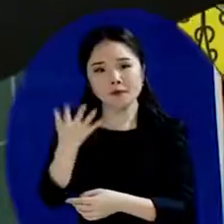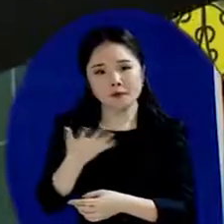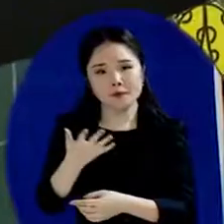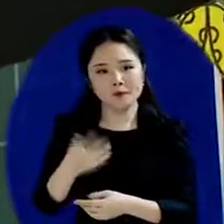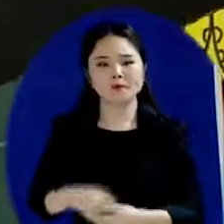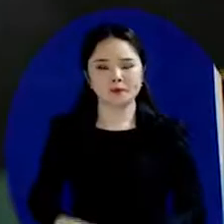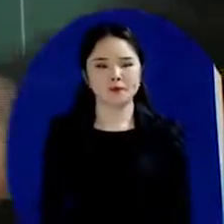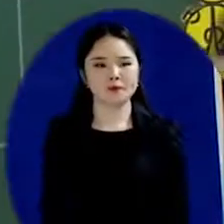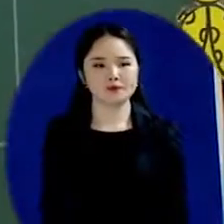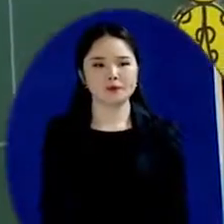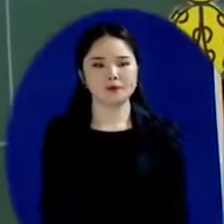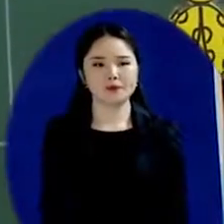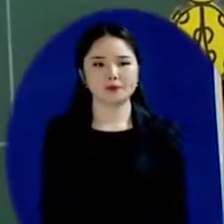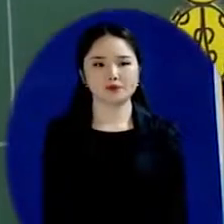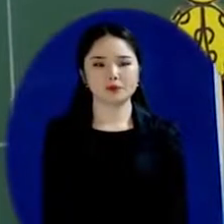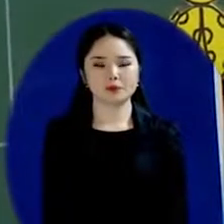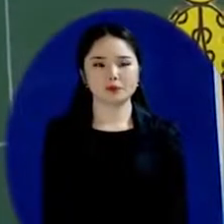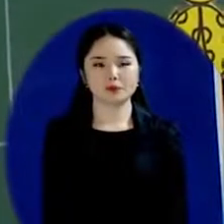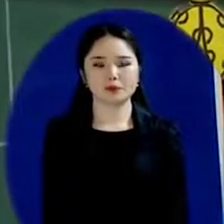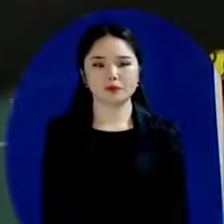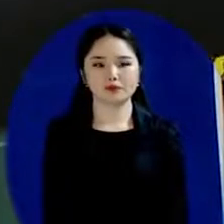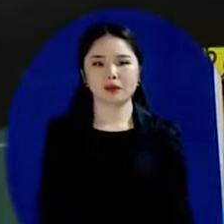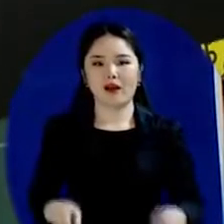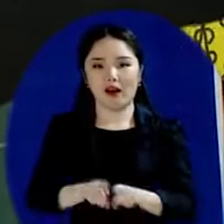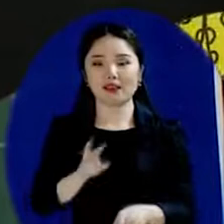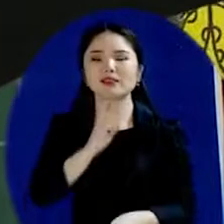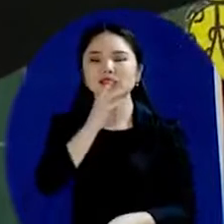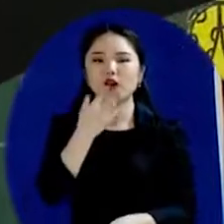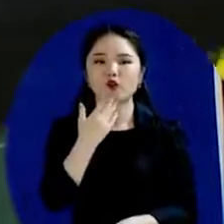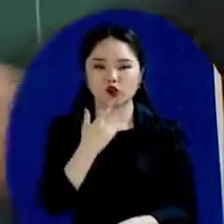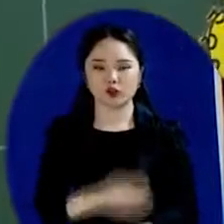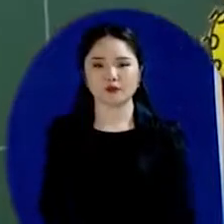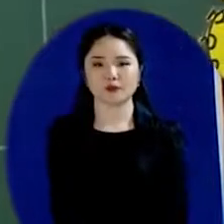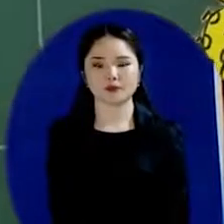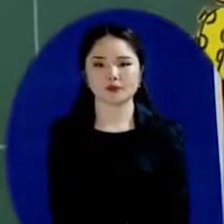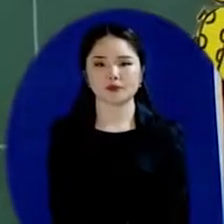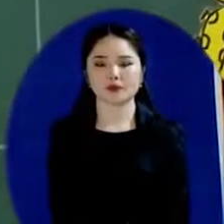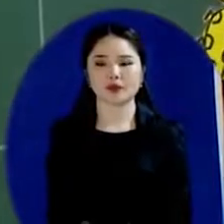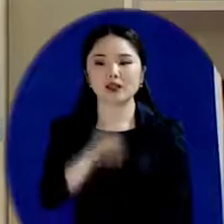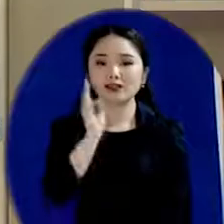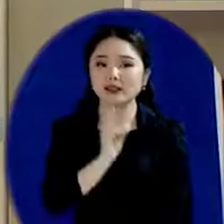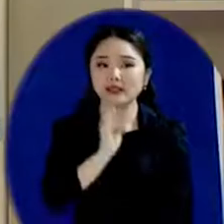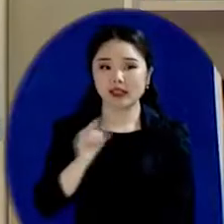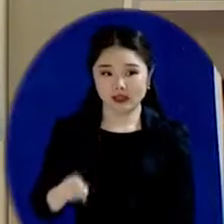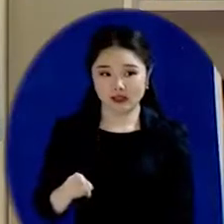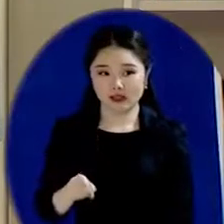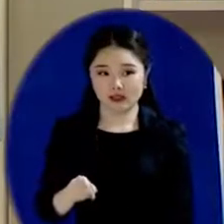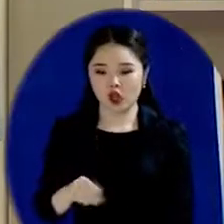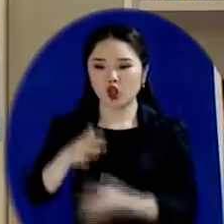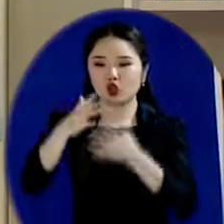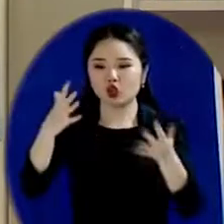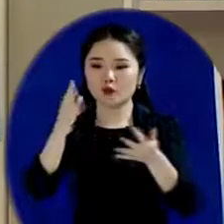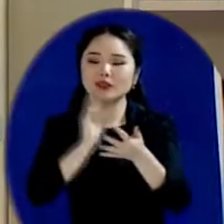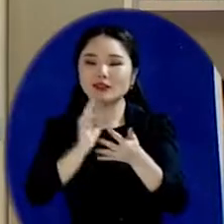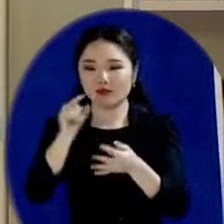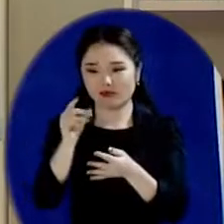хөснөгтөнд байрлуулах юм байна. Энэ бас ягаан. За шар төрсөө том шар төрс